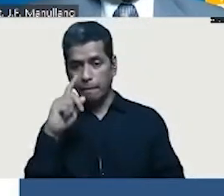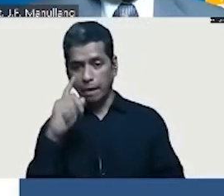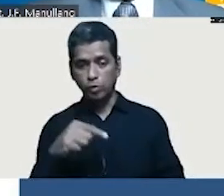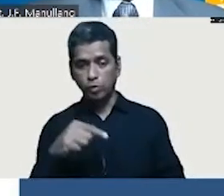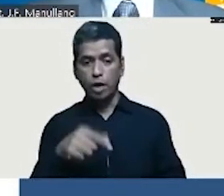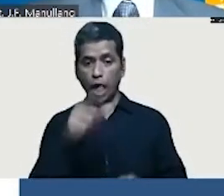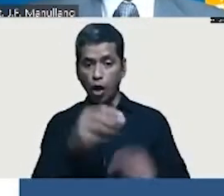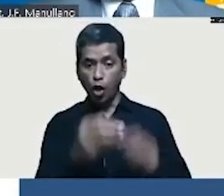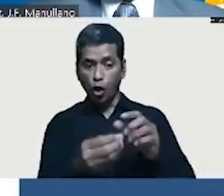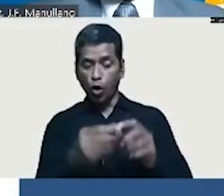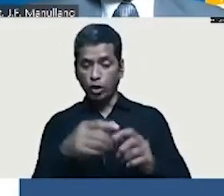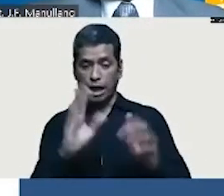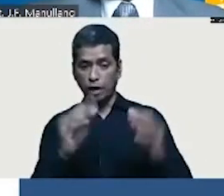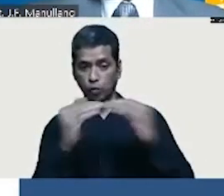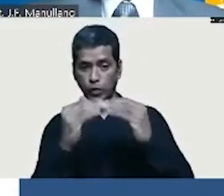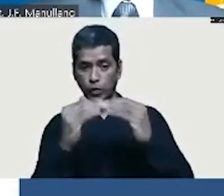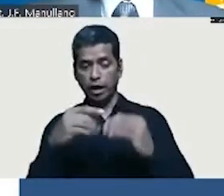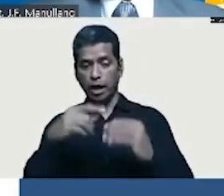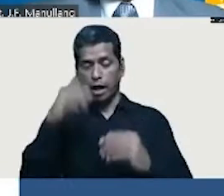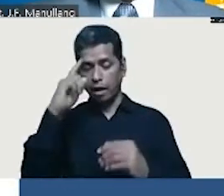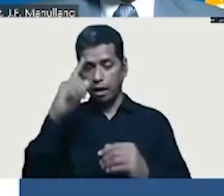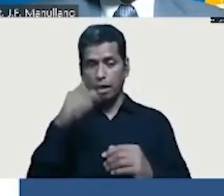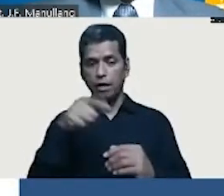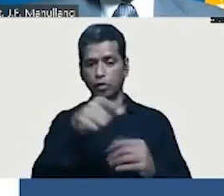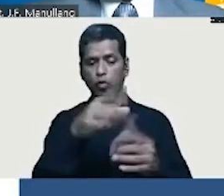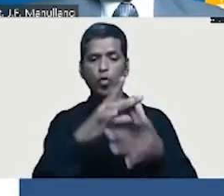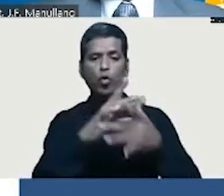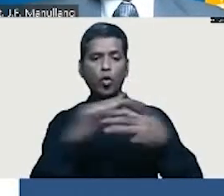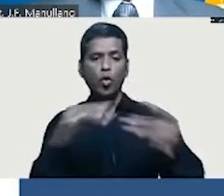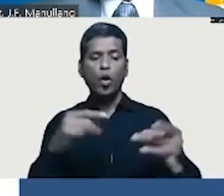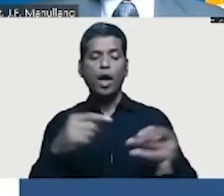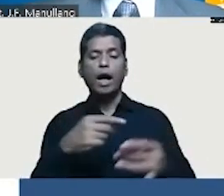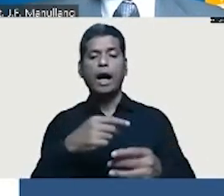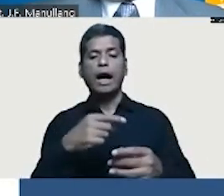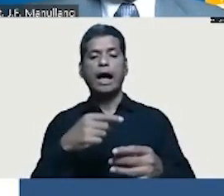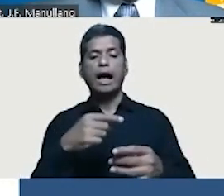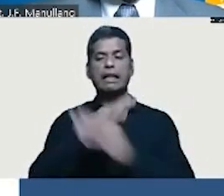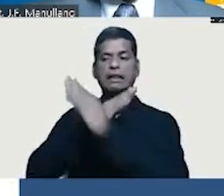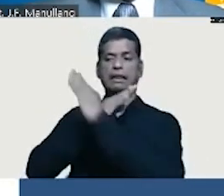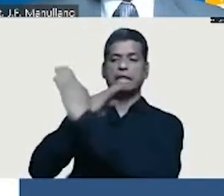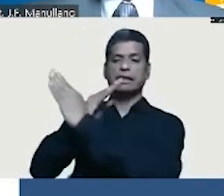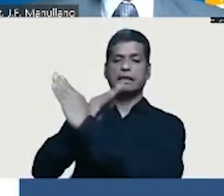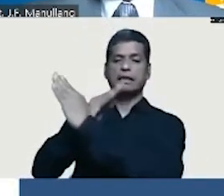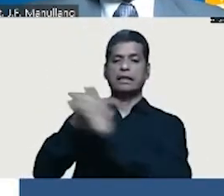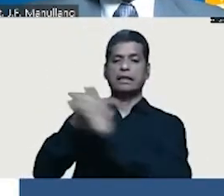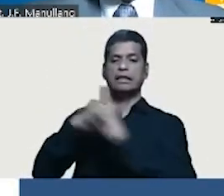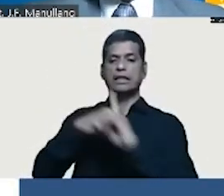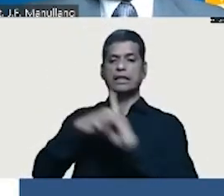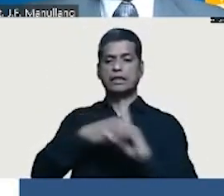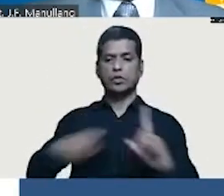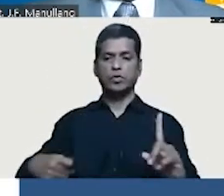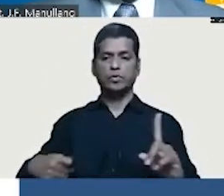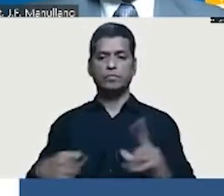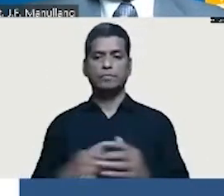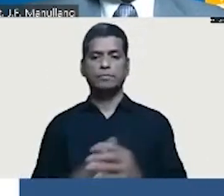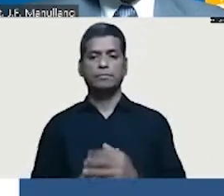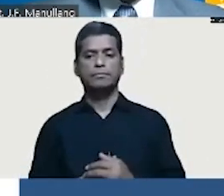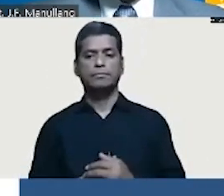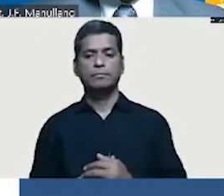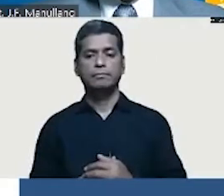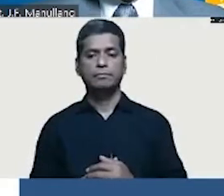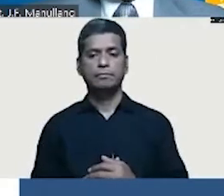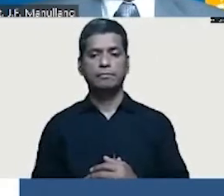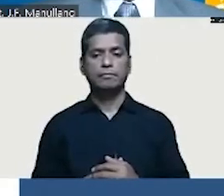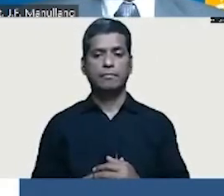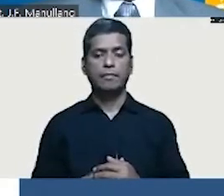tetapi kita aman karena ada test untuk menguji mereka Apakah mereka itu nabi yang benar atau